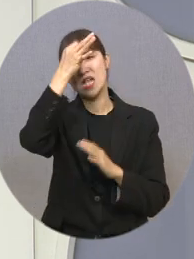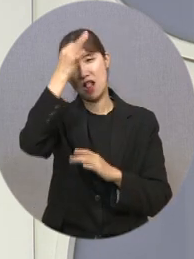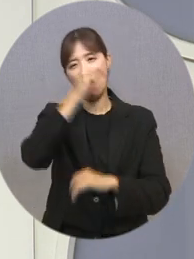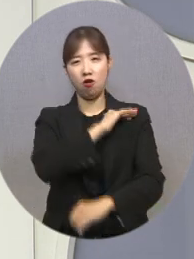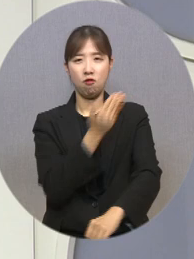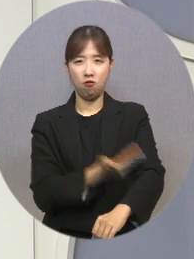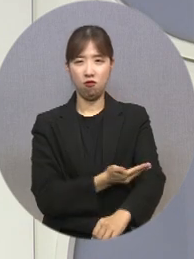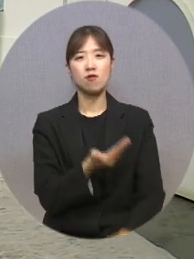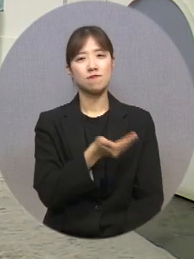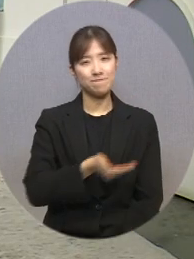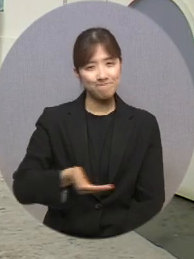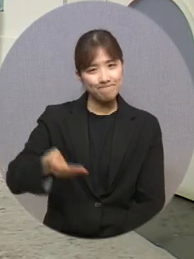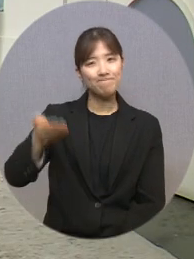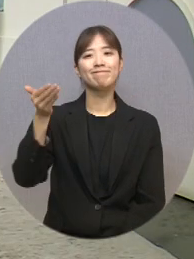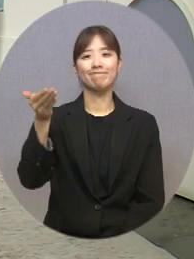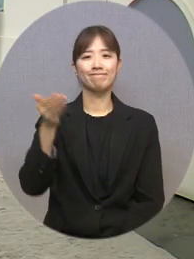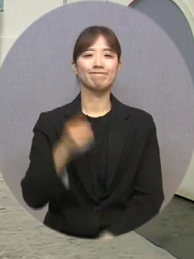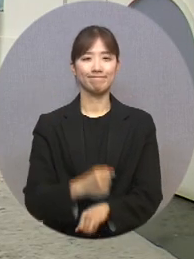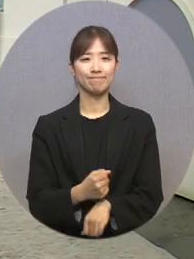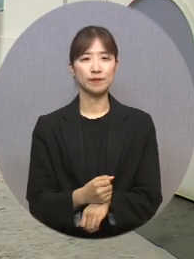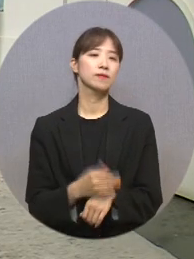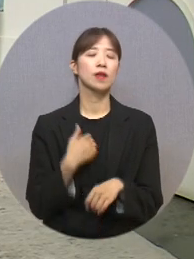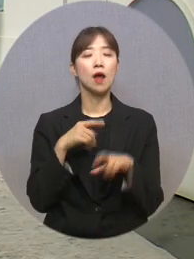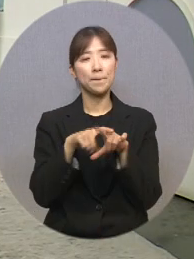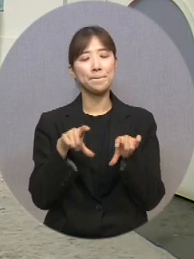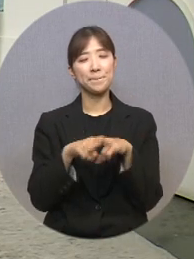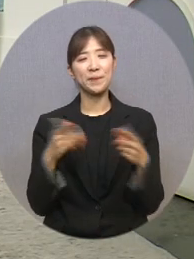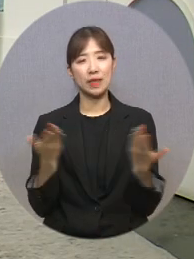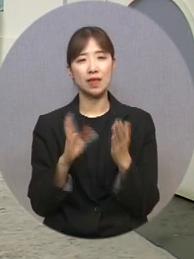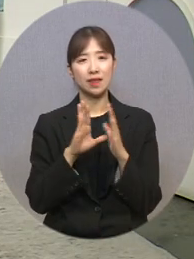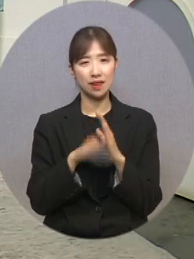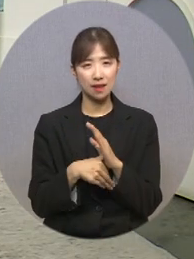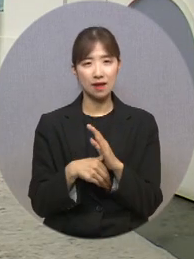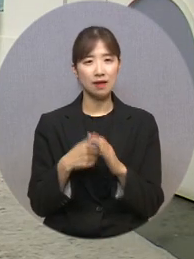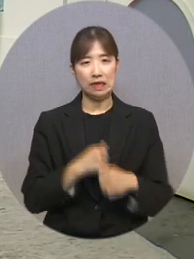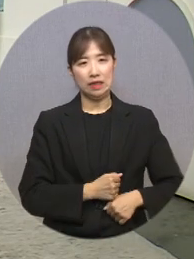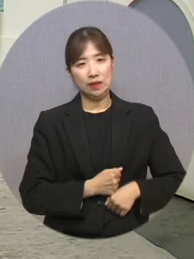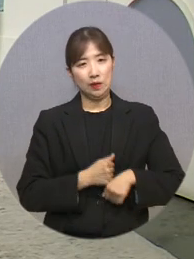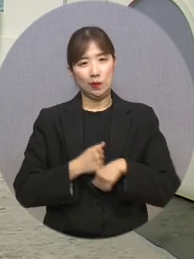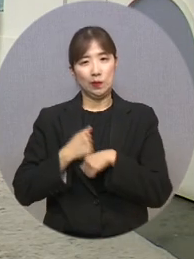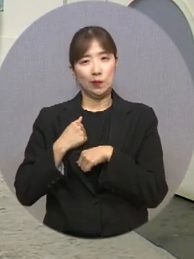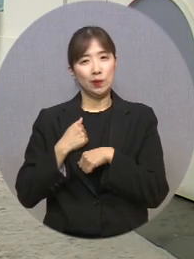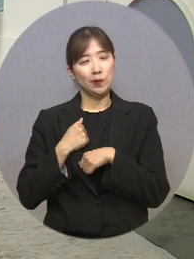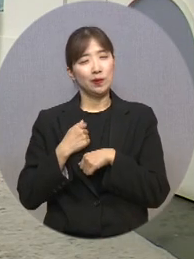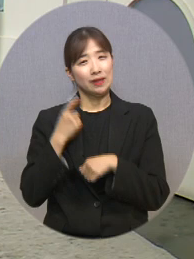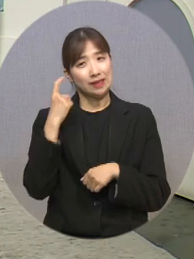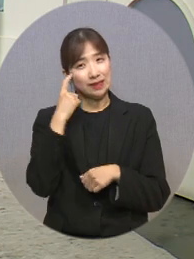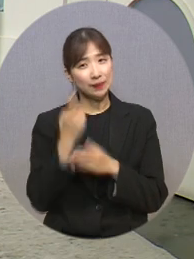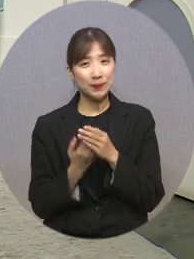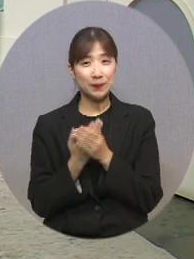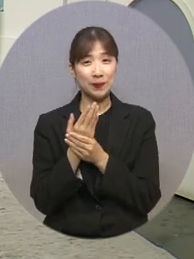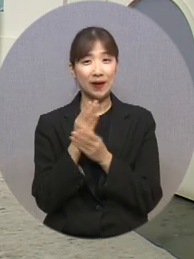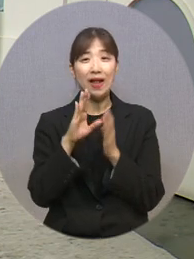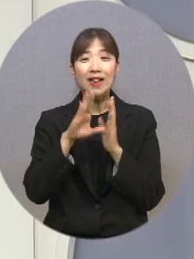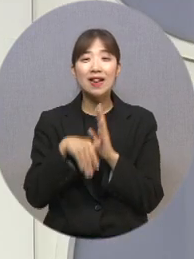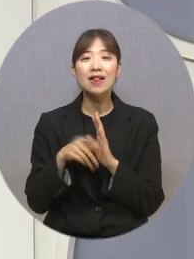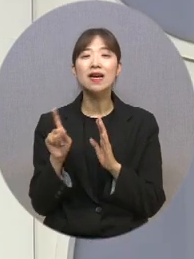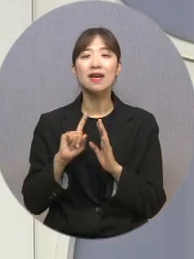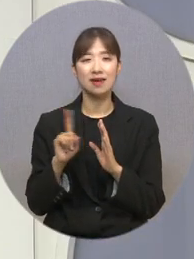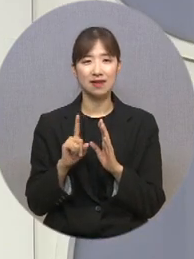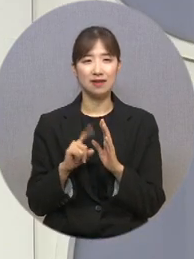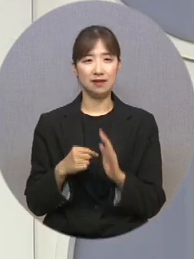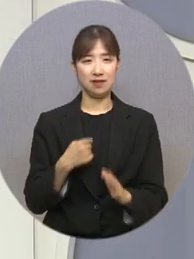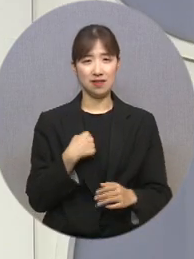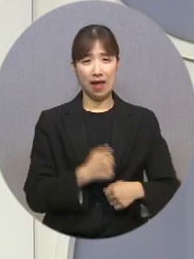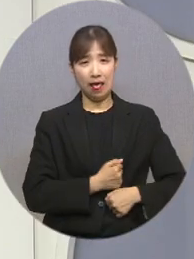거죠. 그래서 제가 이제 평소에 일을 할 때도 제가 나태해지거나 이런 경우는 어떤 생각을 하냐면